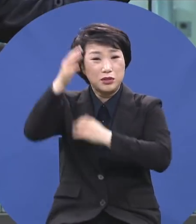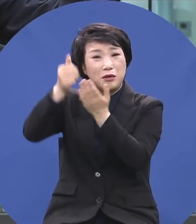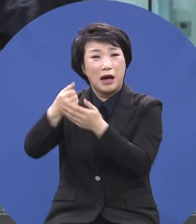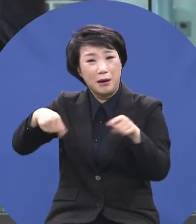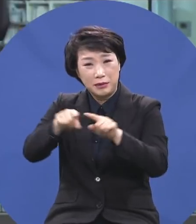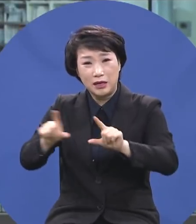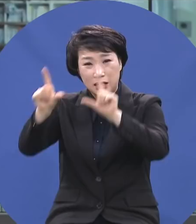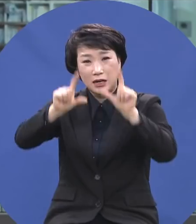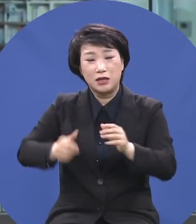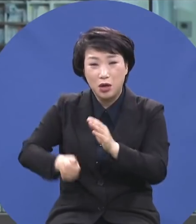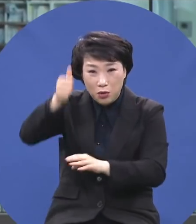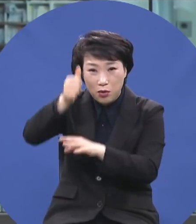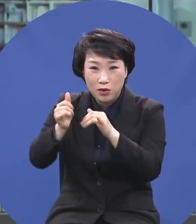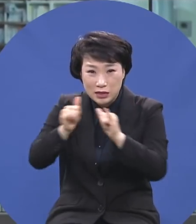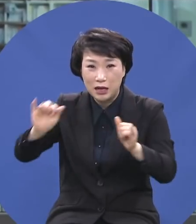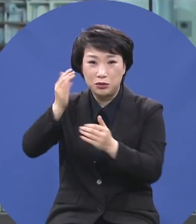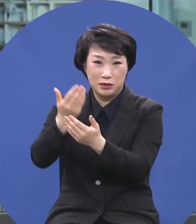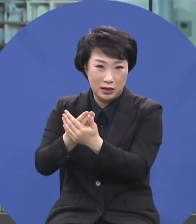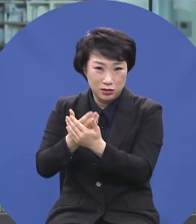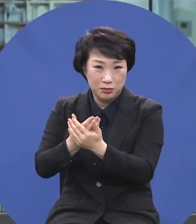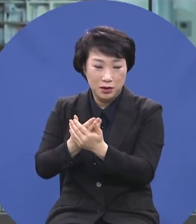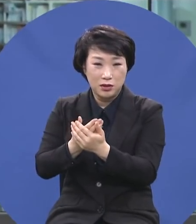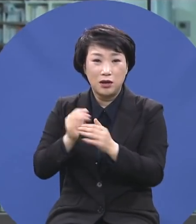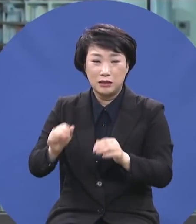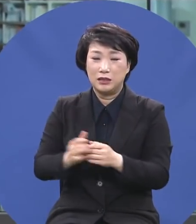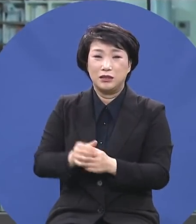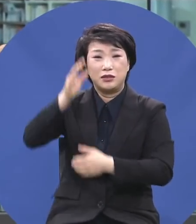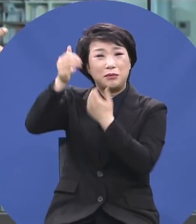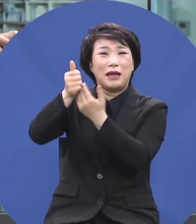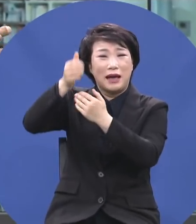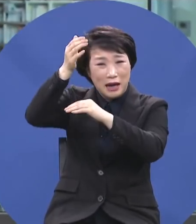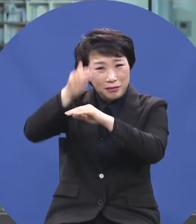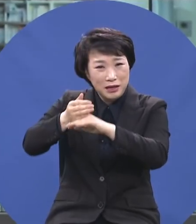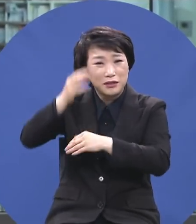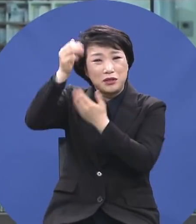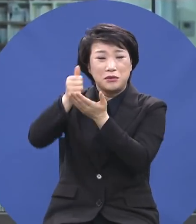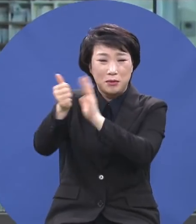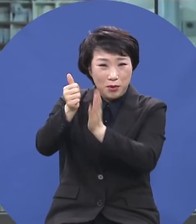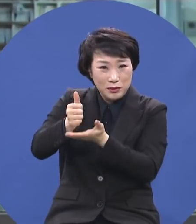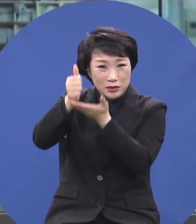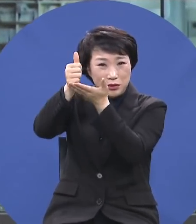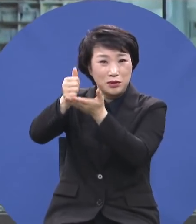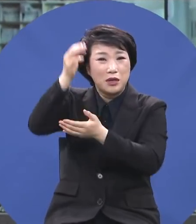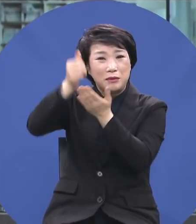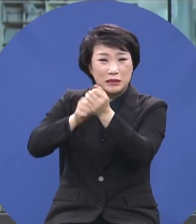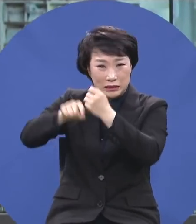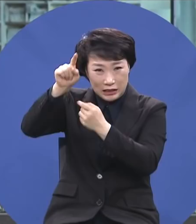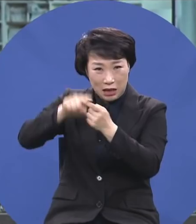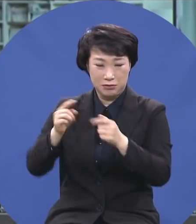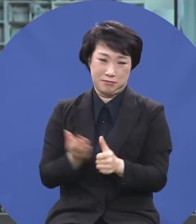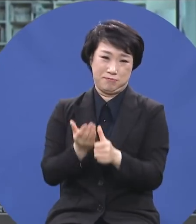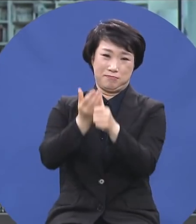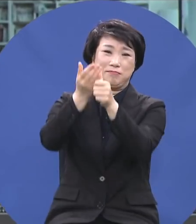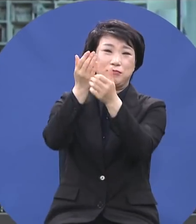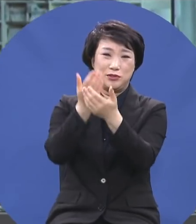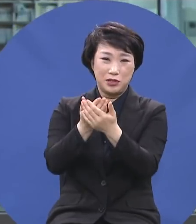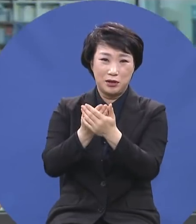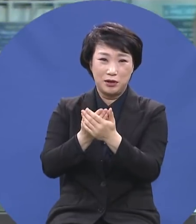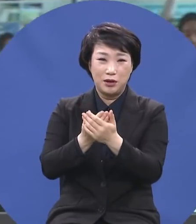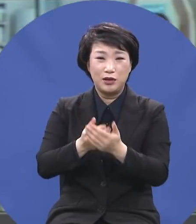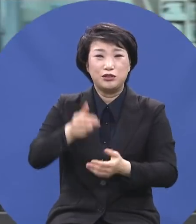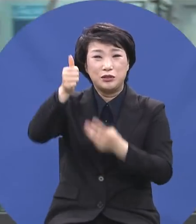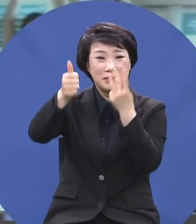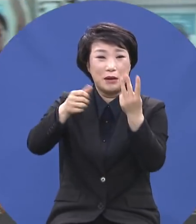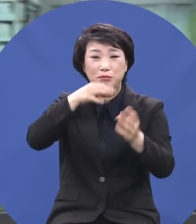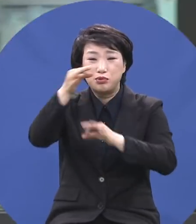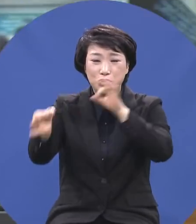성령으로 살아서 성공자가 되게 하옵소서. 이분에게 감사해 이분을 잘 모시고 이분의 뜻을 따라 양육받게 하옵소서.